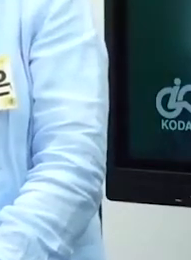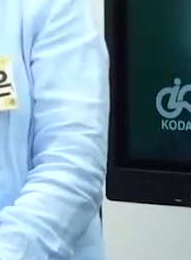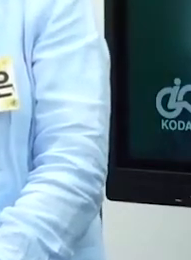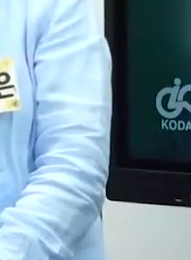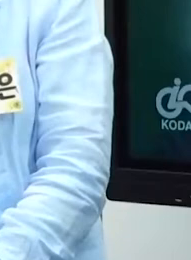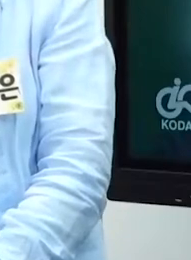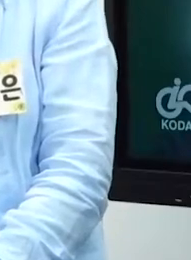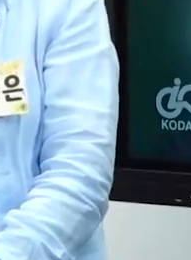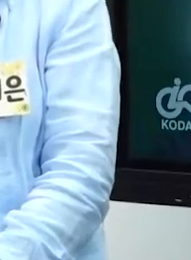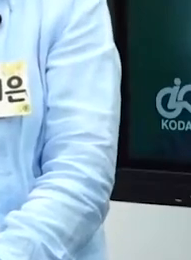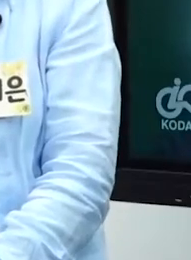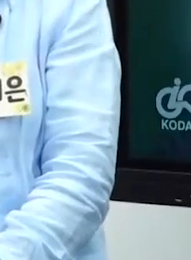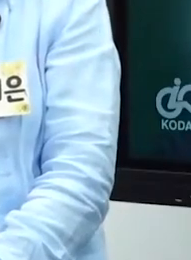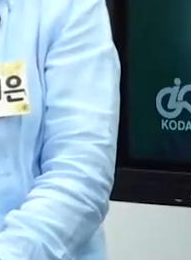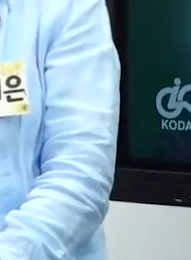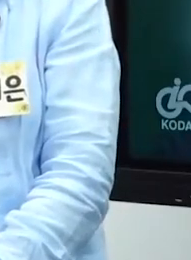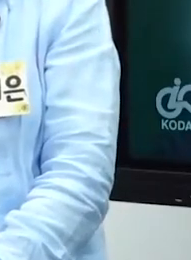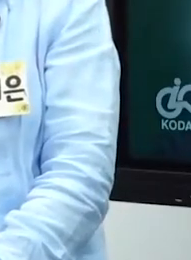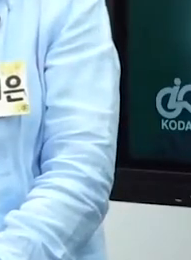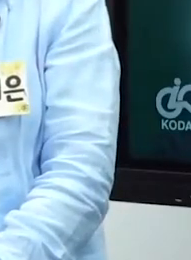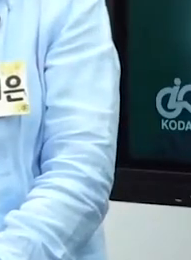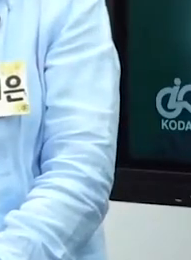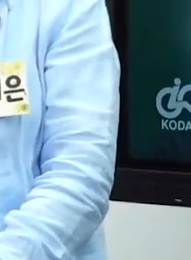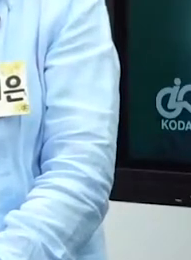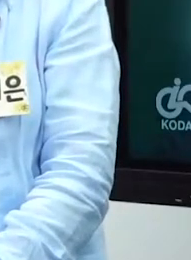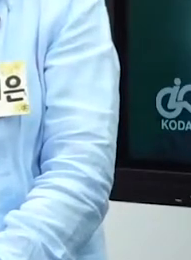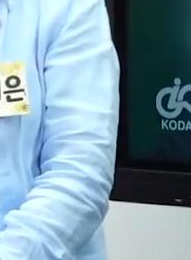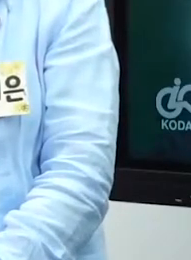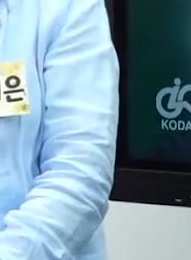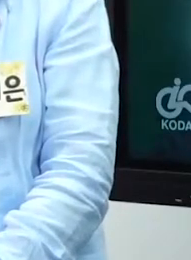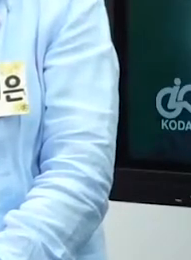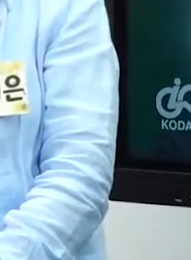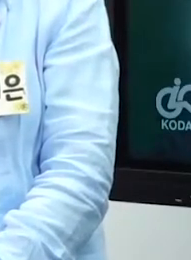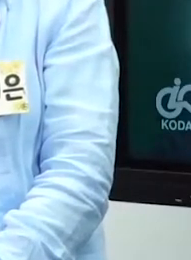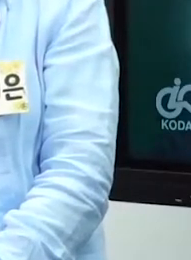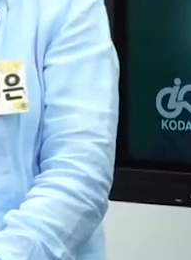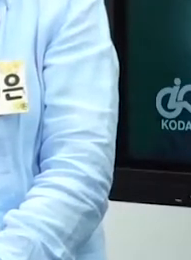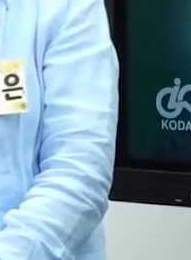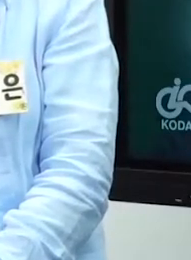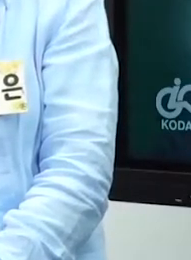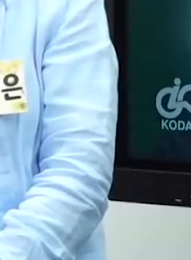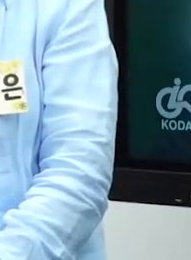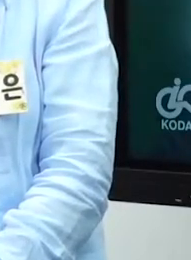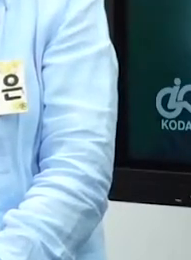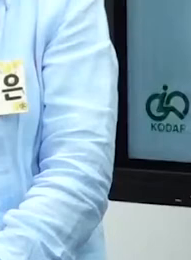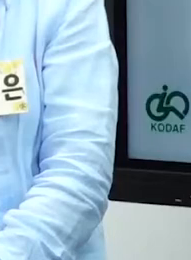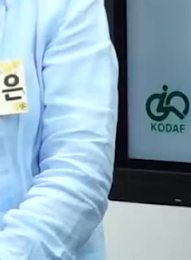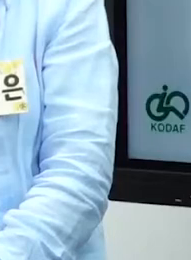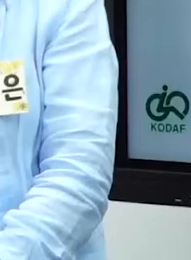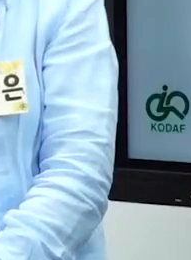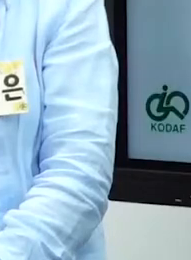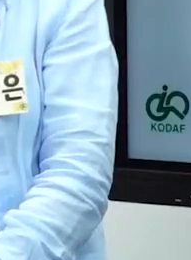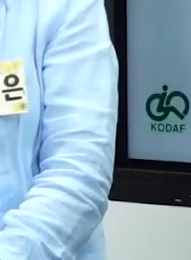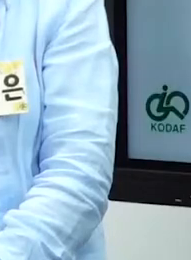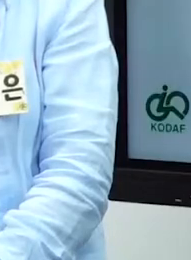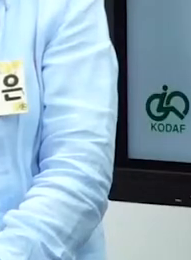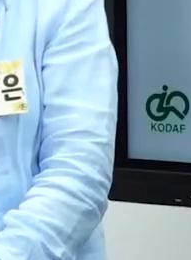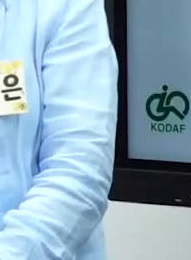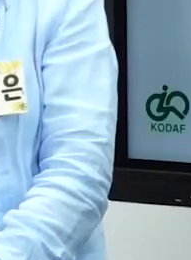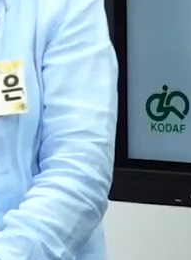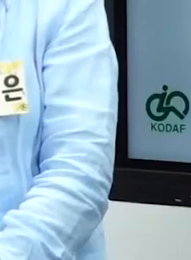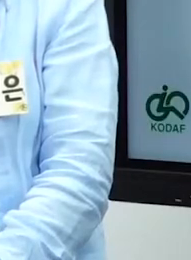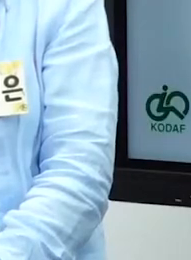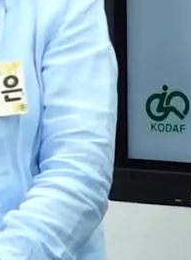아마 어릴 때부터 내가 부모님과 이렇게 시원하게 소통되지 않았던 부분이 물론 저희